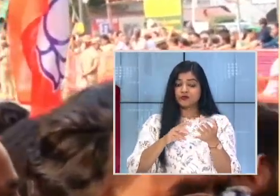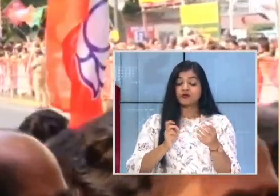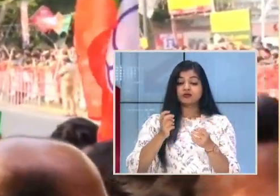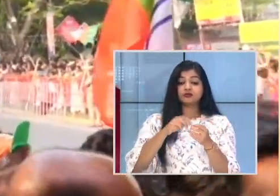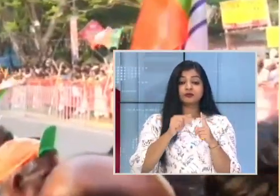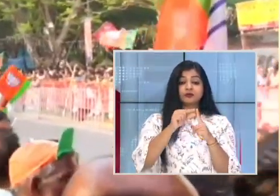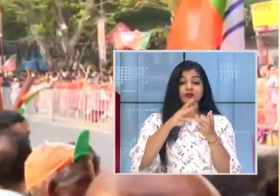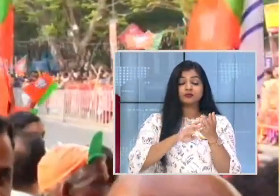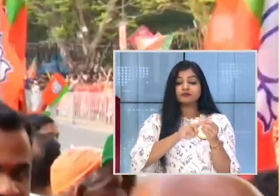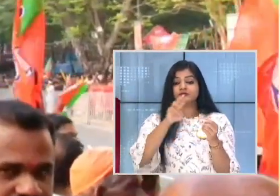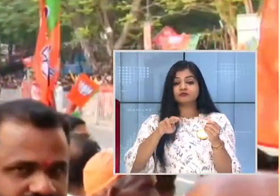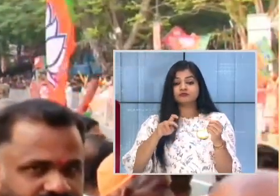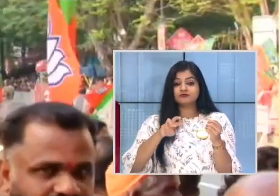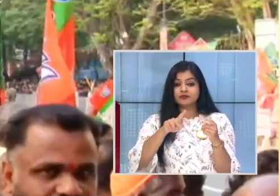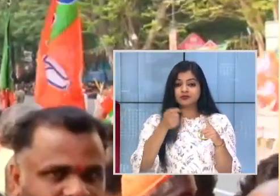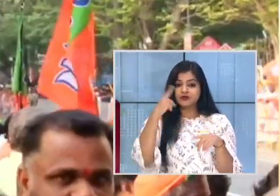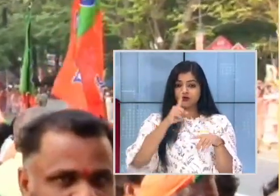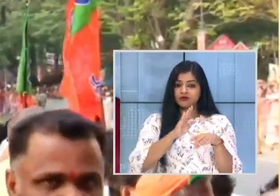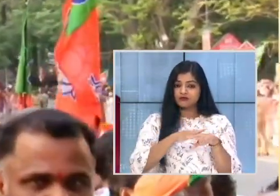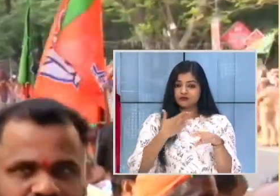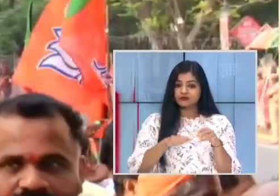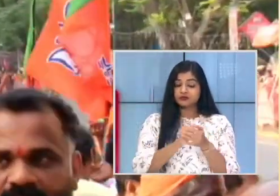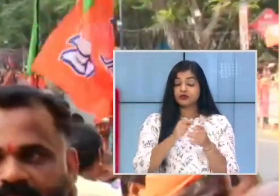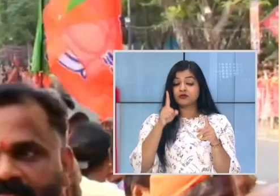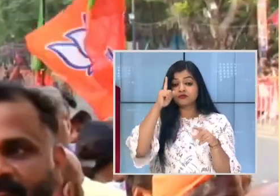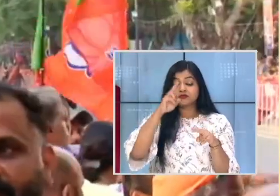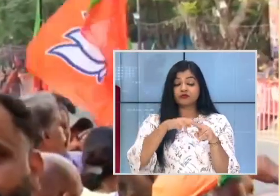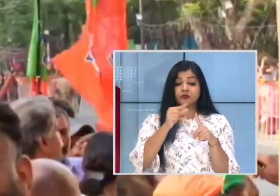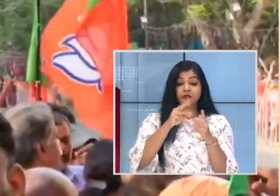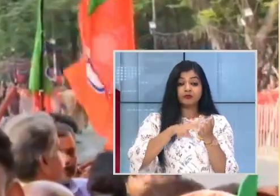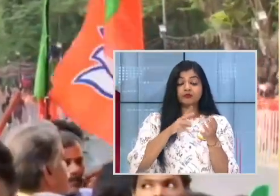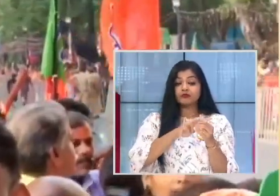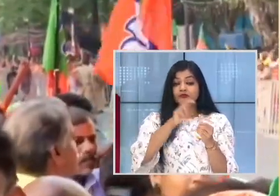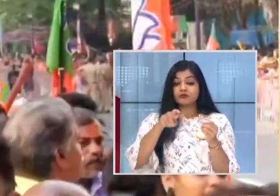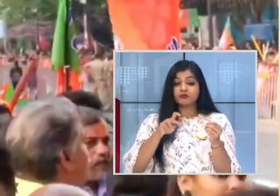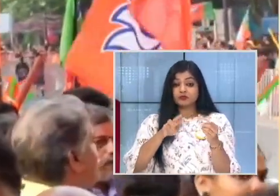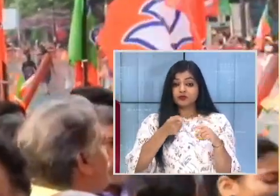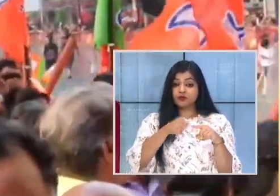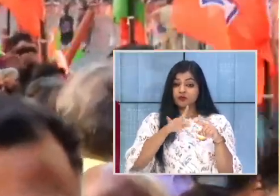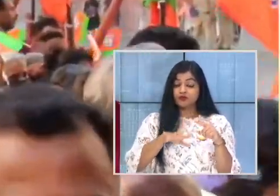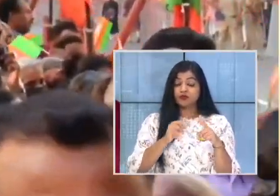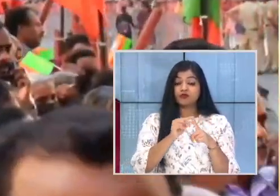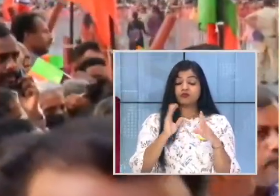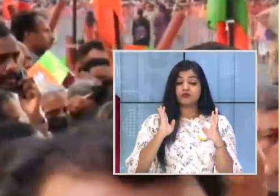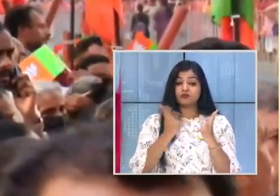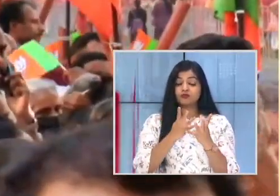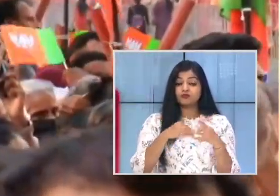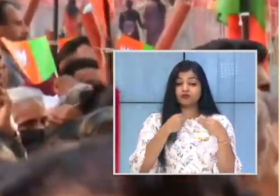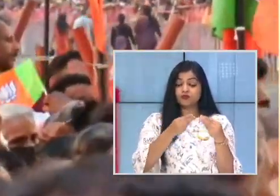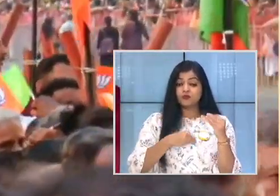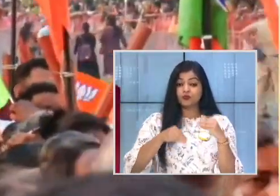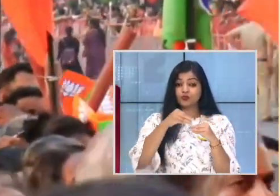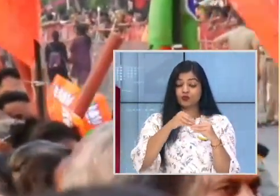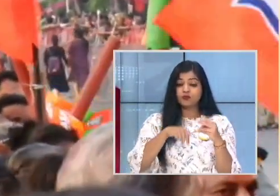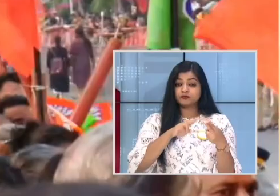ഒരു സാഹചര്യം പോലും ഉണ്ടായിരുന്നു. ഇത്തവണയും അങ്ങനെ എന്തെങ്കിലും ഉണ്ടായാൽ അതിനുള്ള മുൻകരുതലുകളൊക്കെ നേരത്തെ തന്നെ എടുത്തിട്ടുണ്ട് എന്നുള്ളത് തന്നെയാണ് ഈ കാണുന്ന